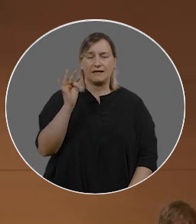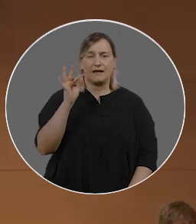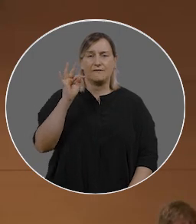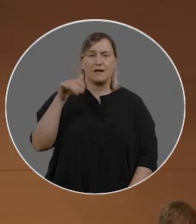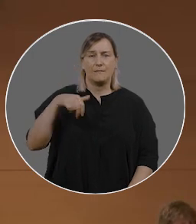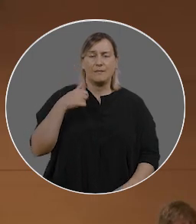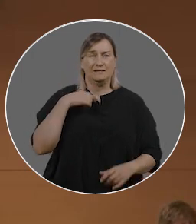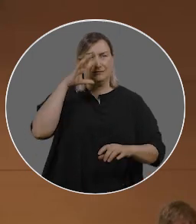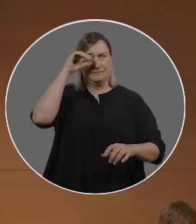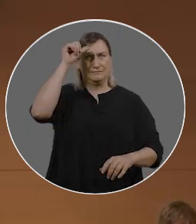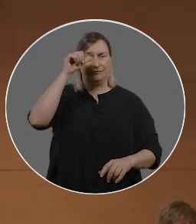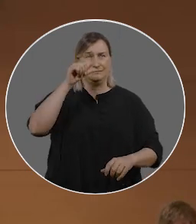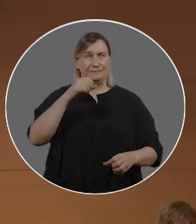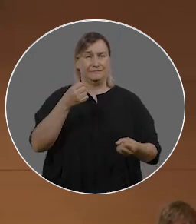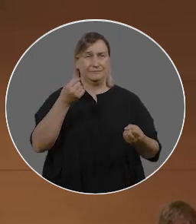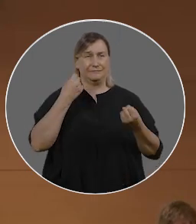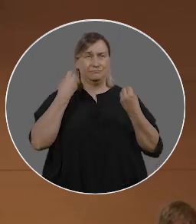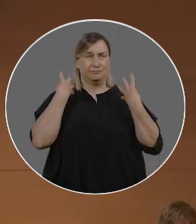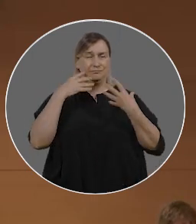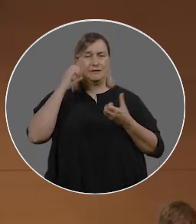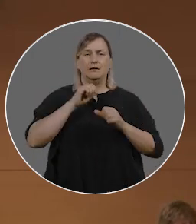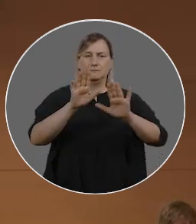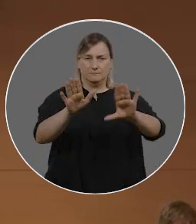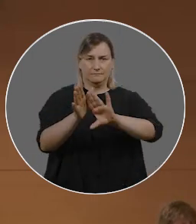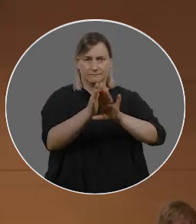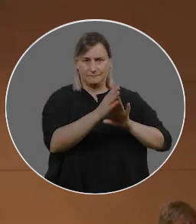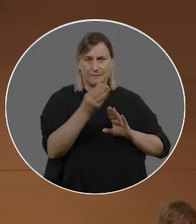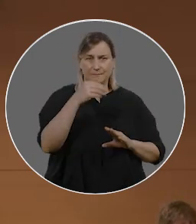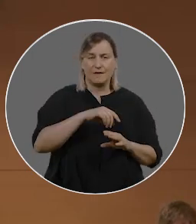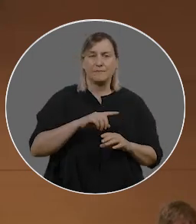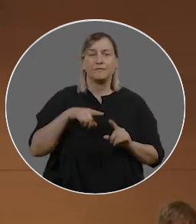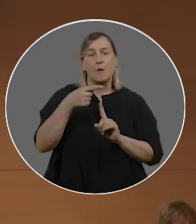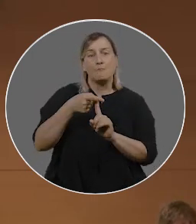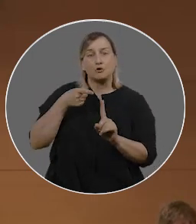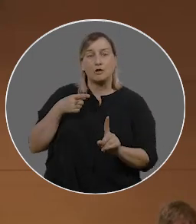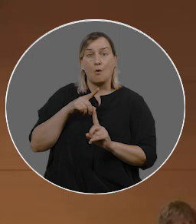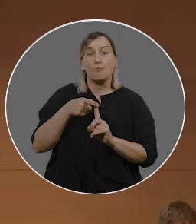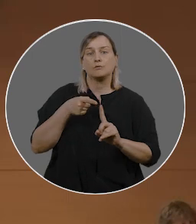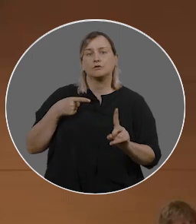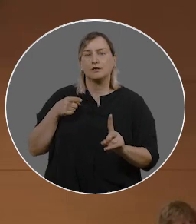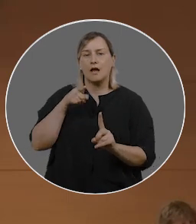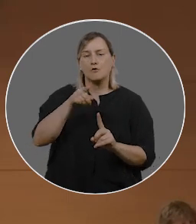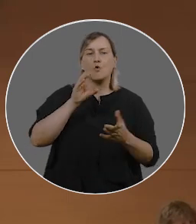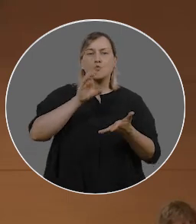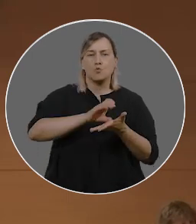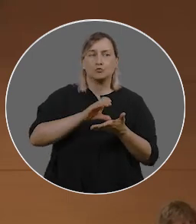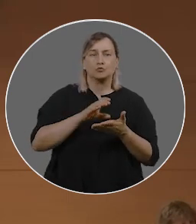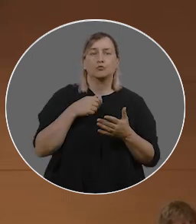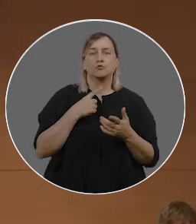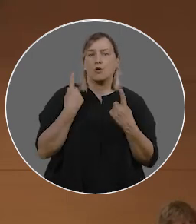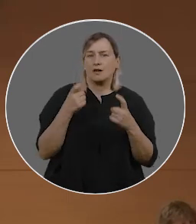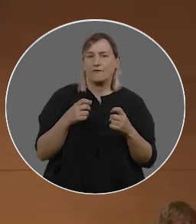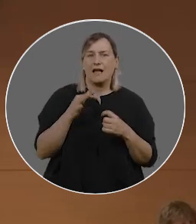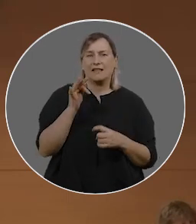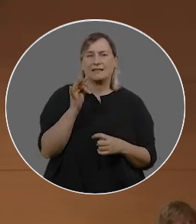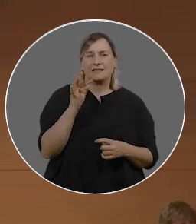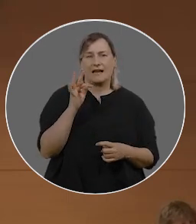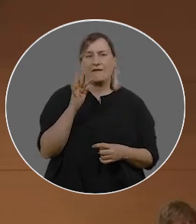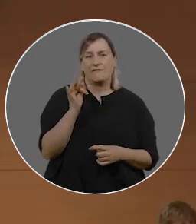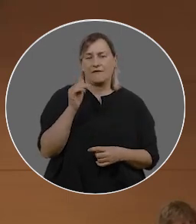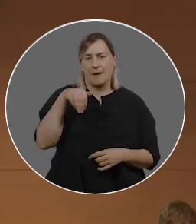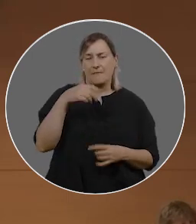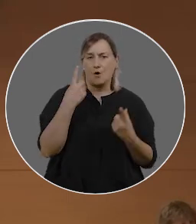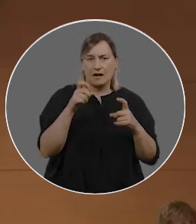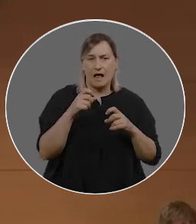Si algú diu, ja estic atabalat amb tanta cosa, tenim cosa més petita, tenim un postgrau. El postgrau, aquí tens els cursos, però no has de fer ni